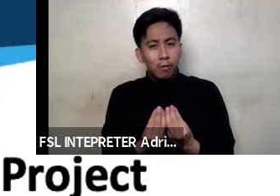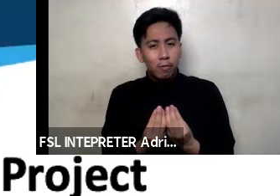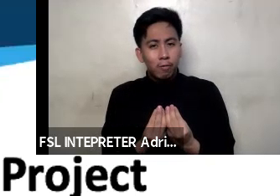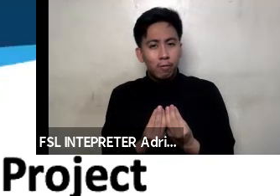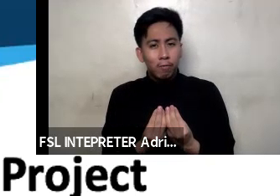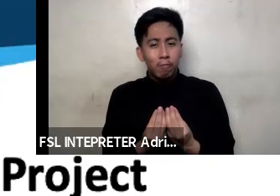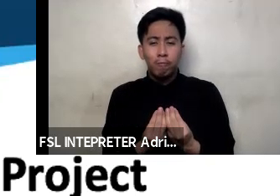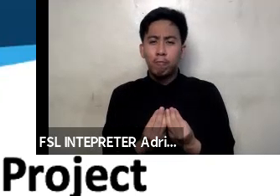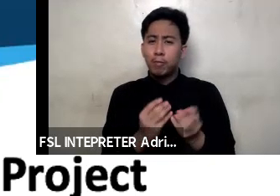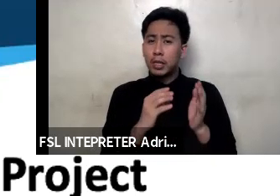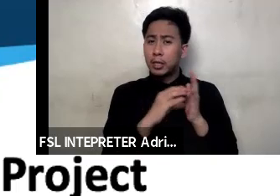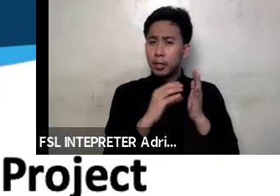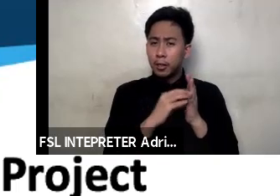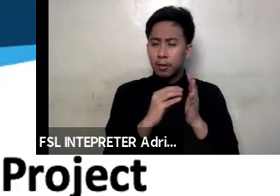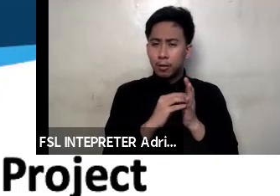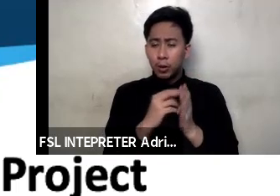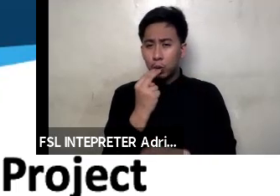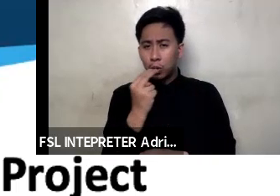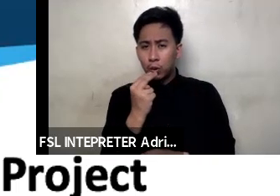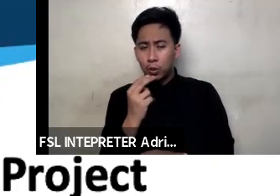ay nagda-adapt ng stunted na bata